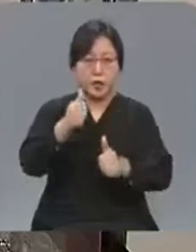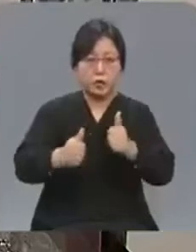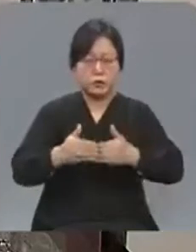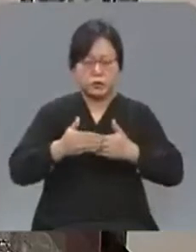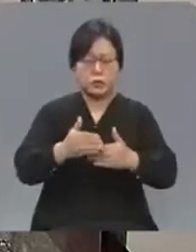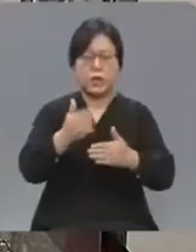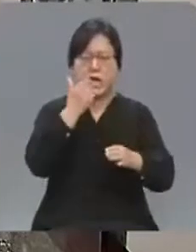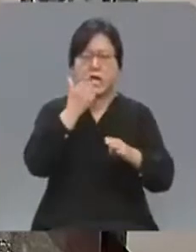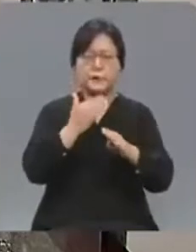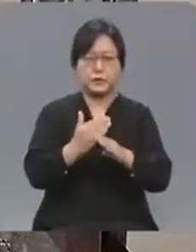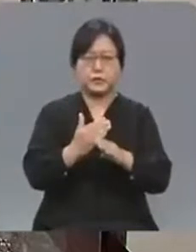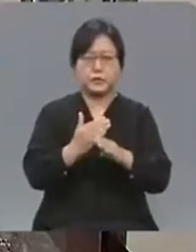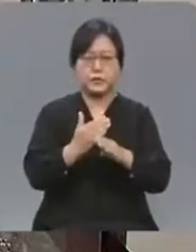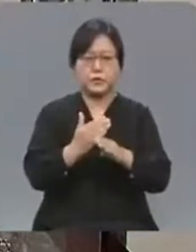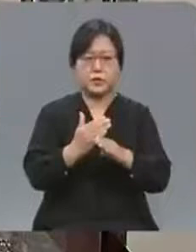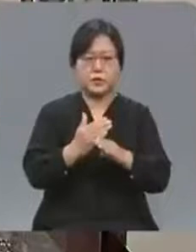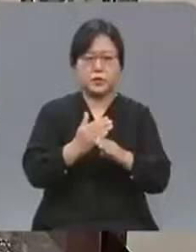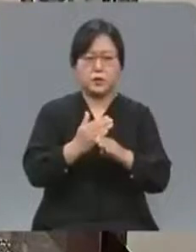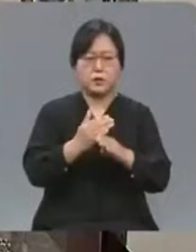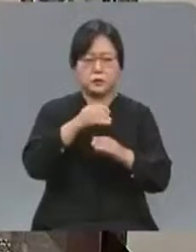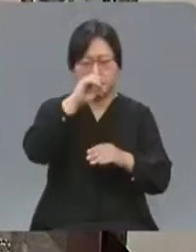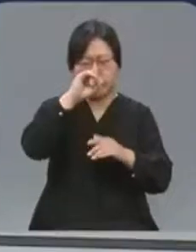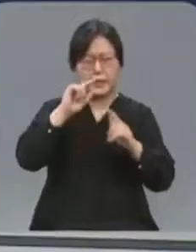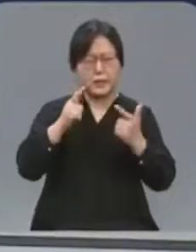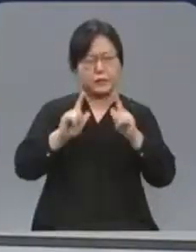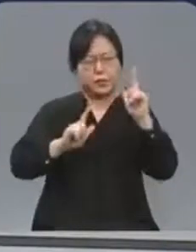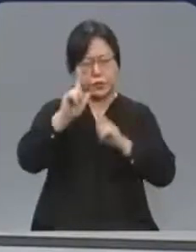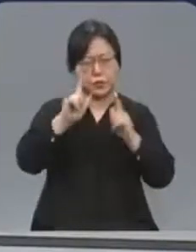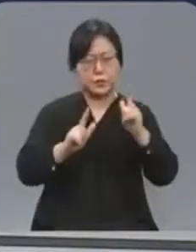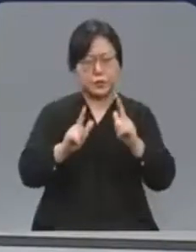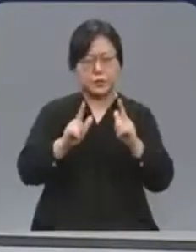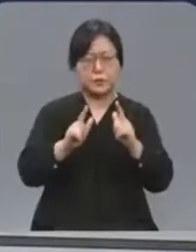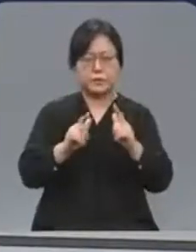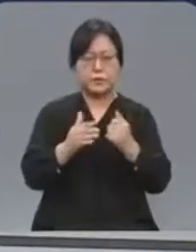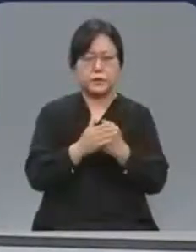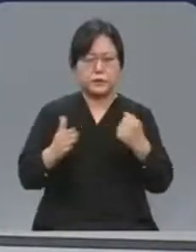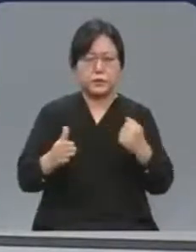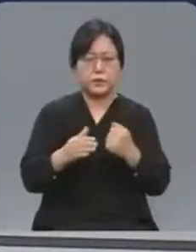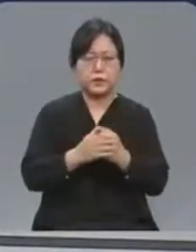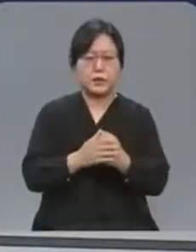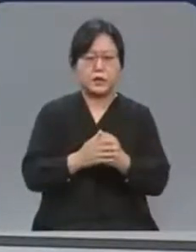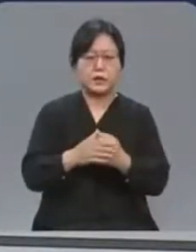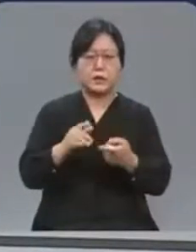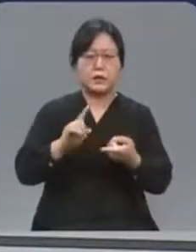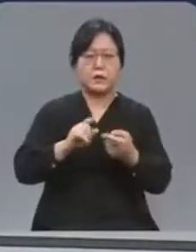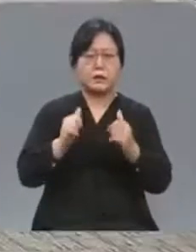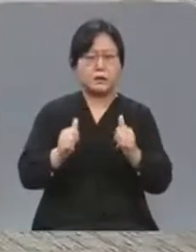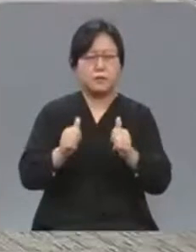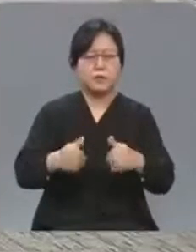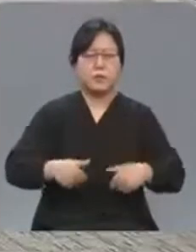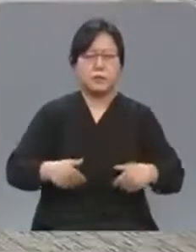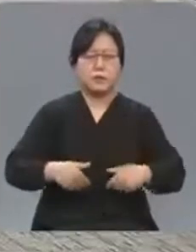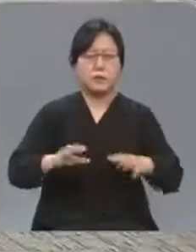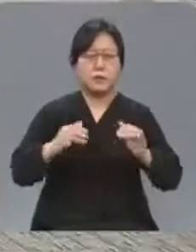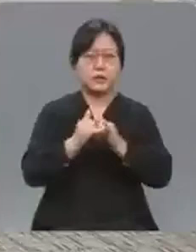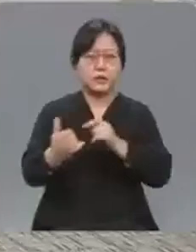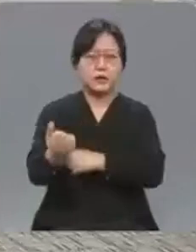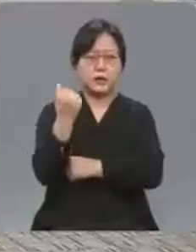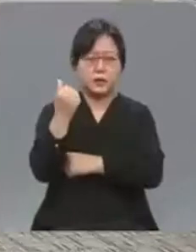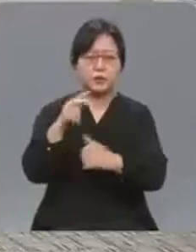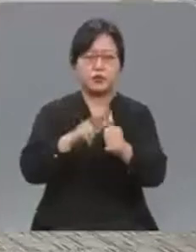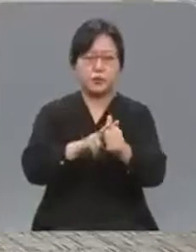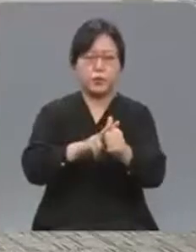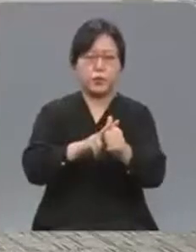과정에서도 민주당이 꼭 좋은 모습을 보여주지 못했기 때문에 상당한 수준의 심판이 있어야 되는데 국민의힘 후보의